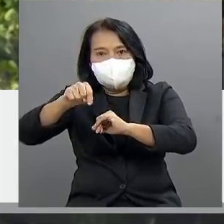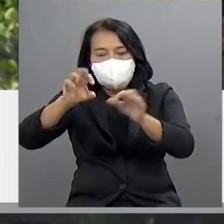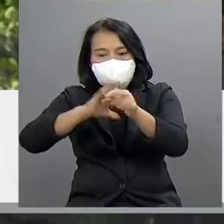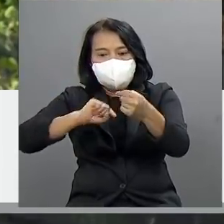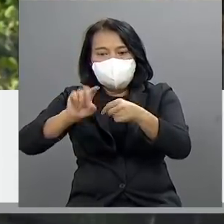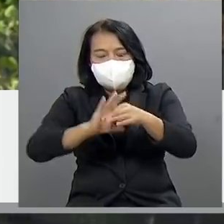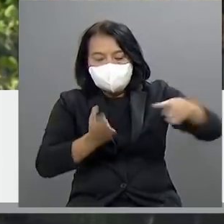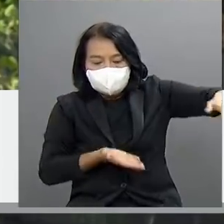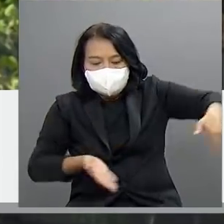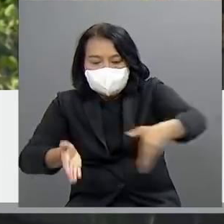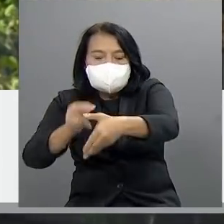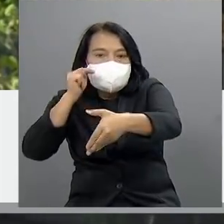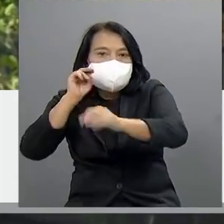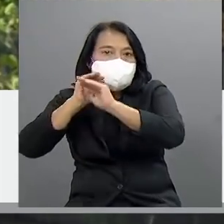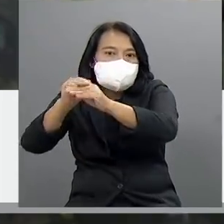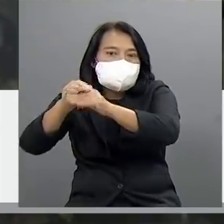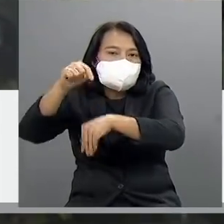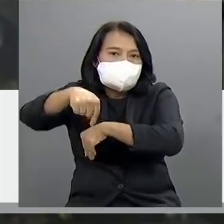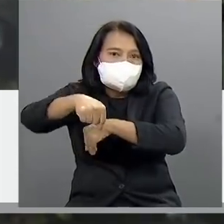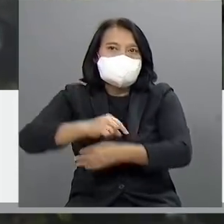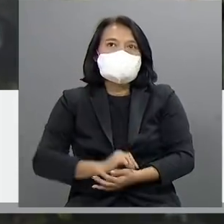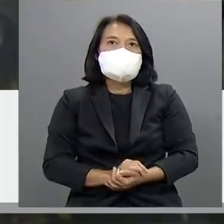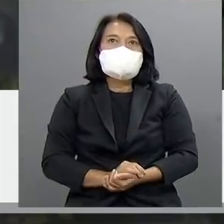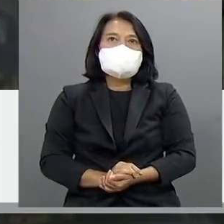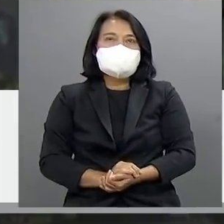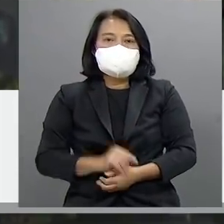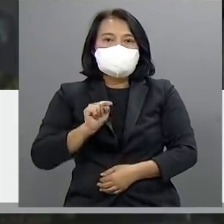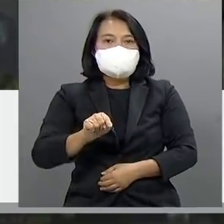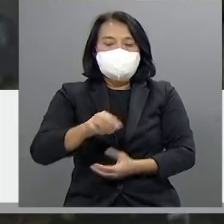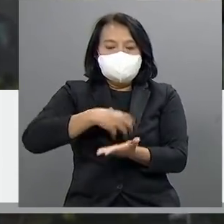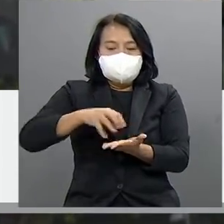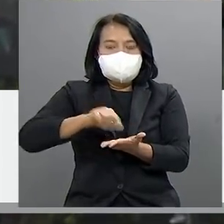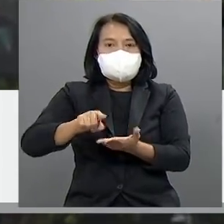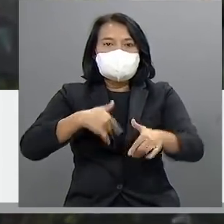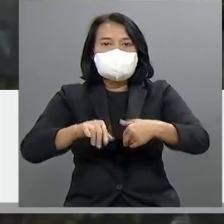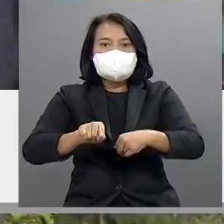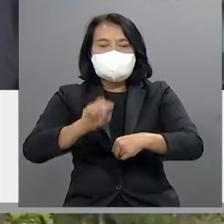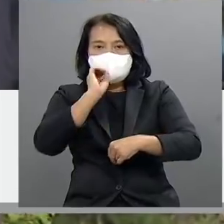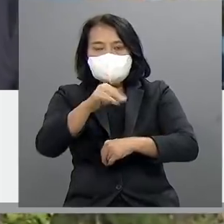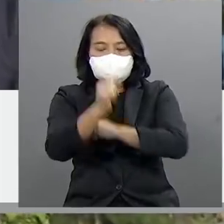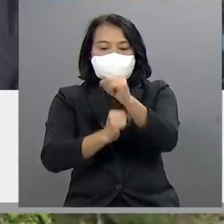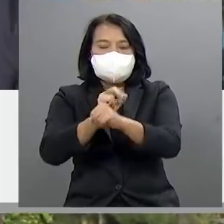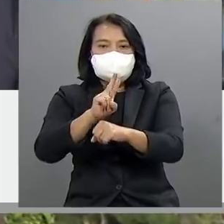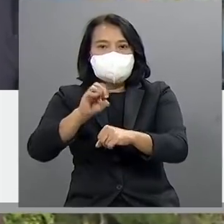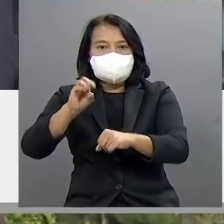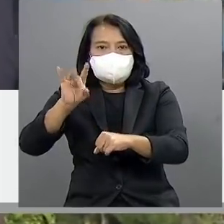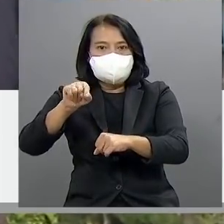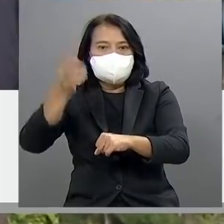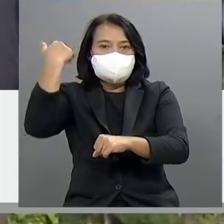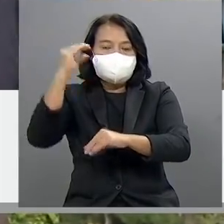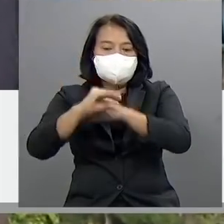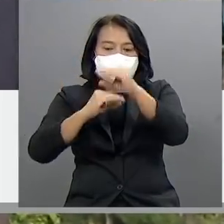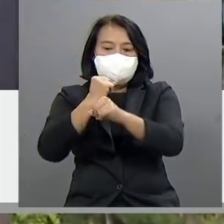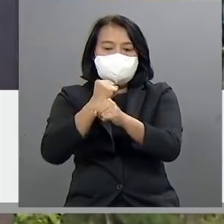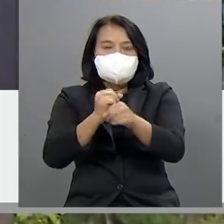วกลุ่มชาวบ้านเล่าย้อนเหตุการณ์ของปัญหานะคะเกิดขึ้นประมาณปี2558ค่ะมีโครงการสร้างเขื่อนริมตลิ่ง